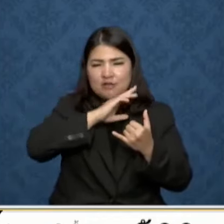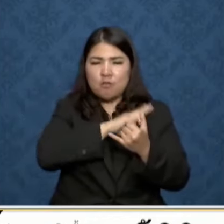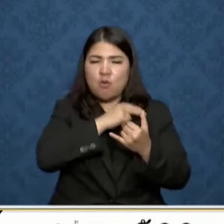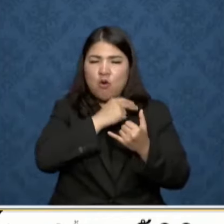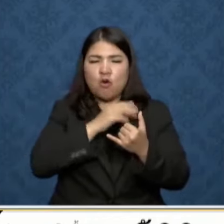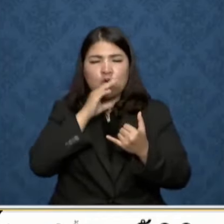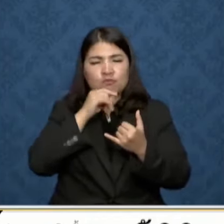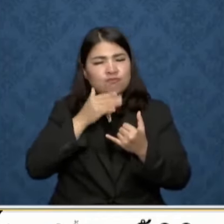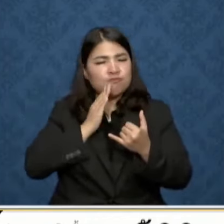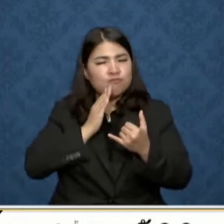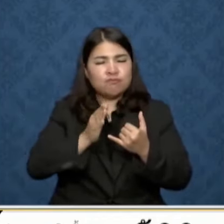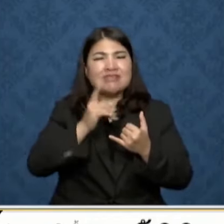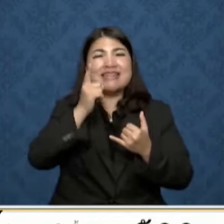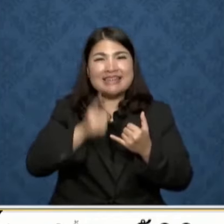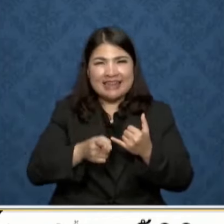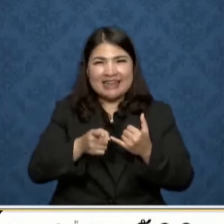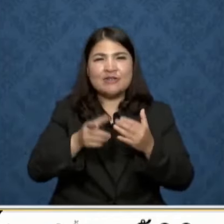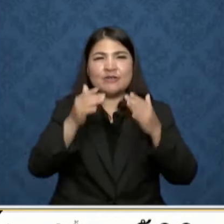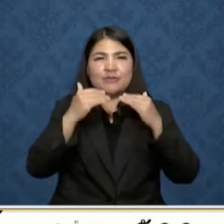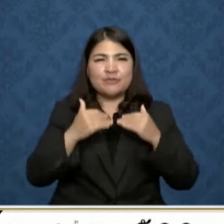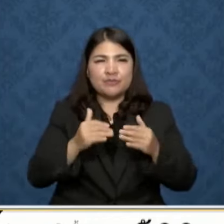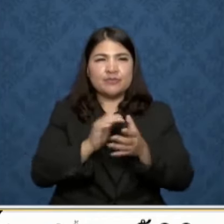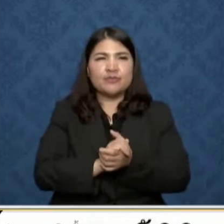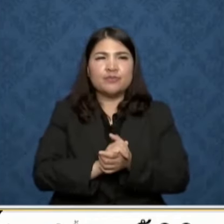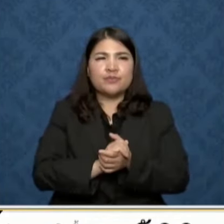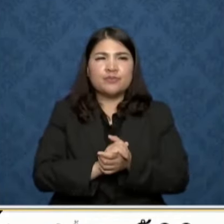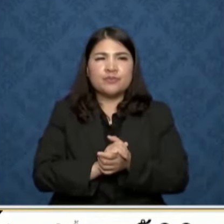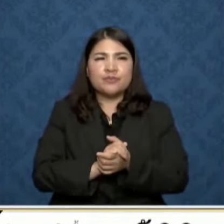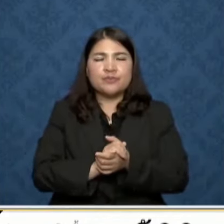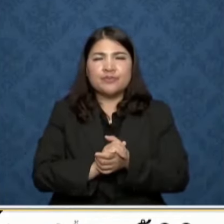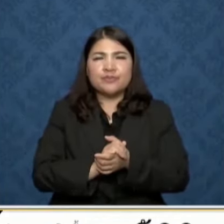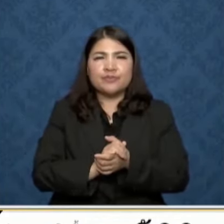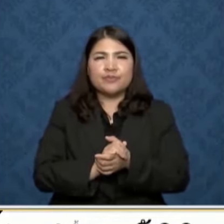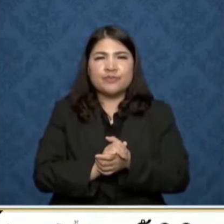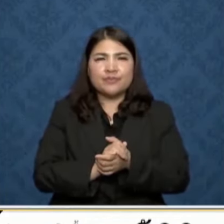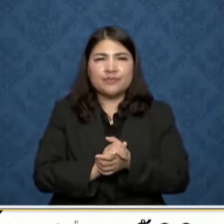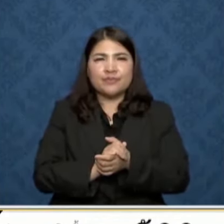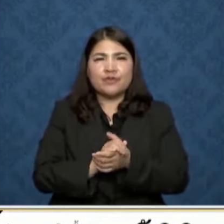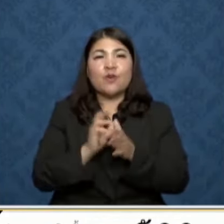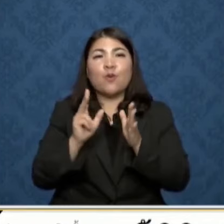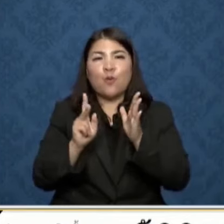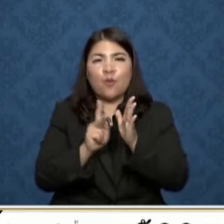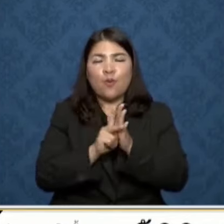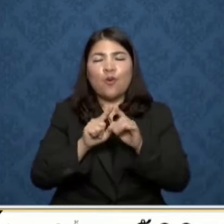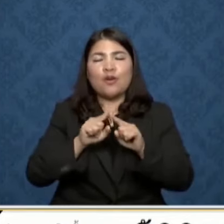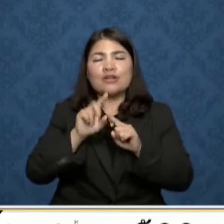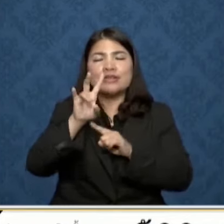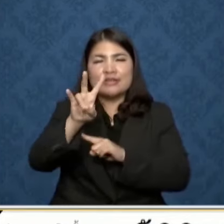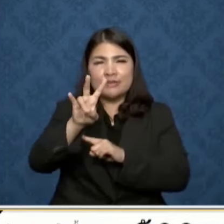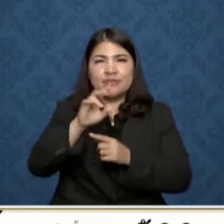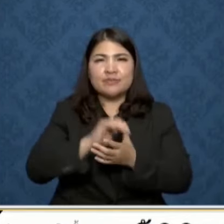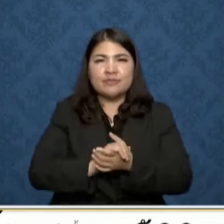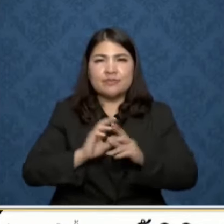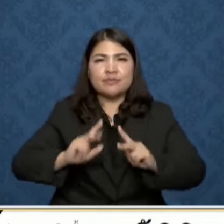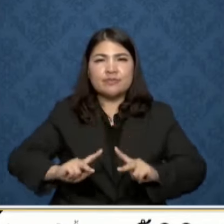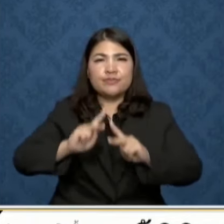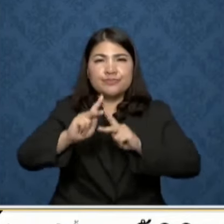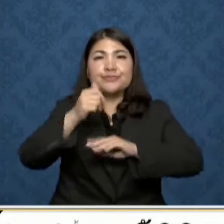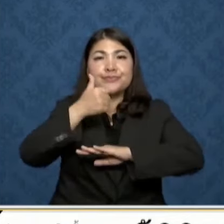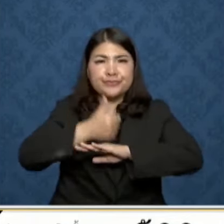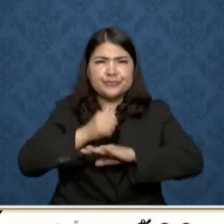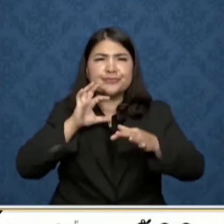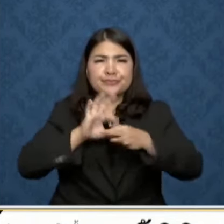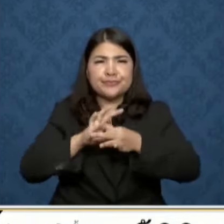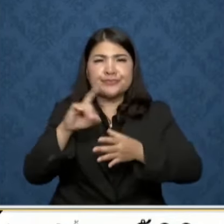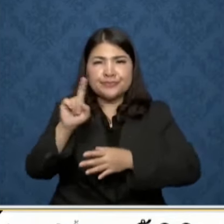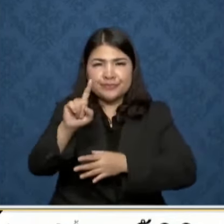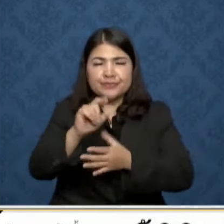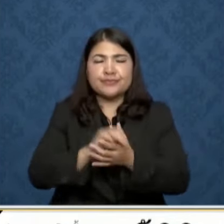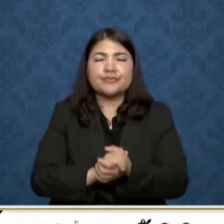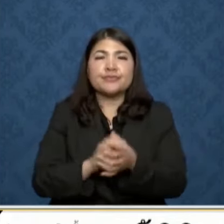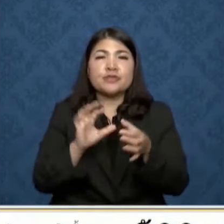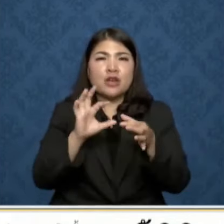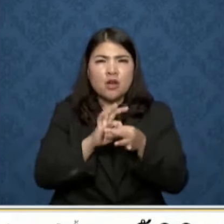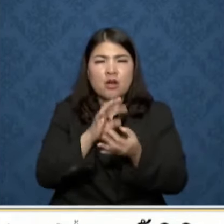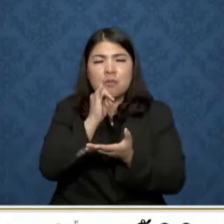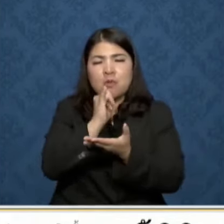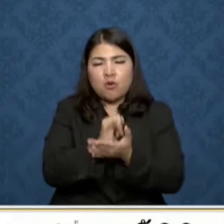า